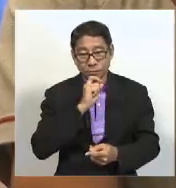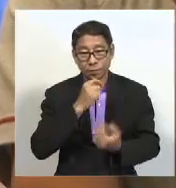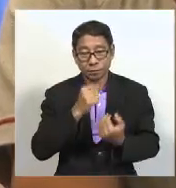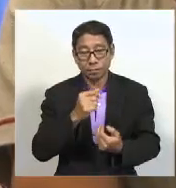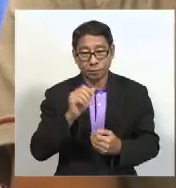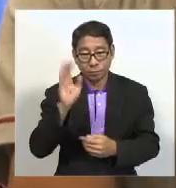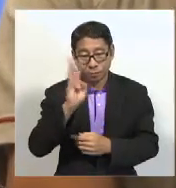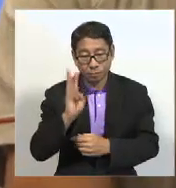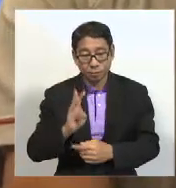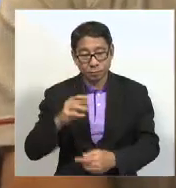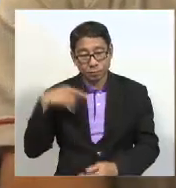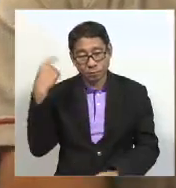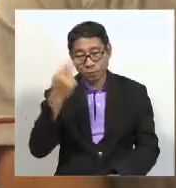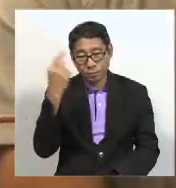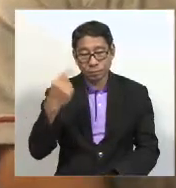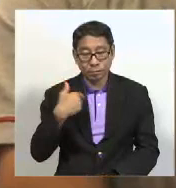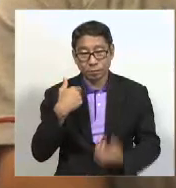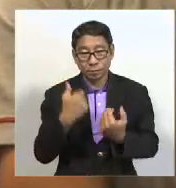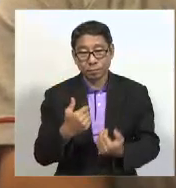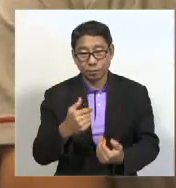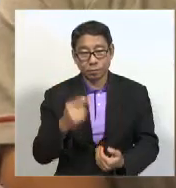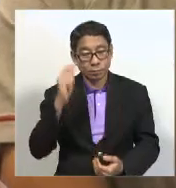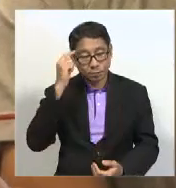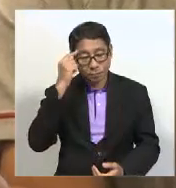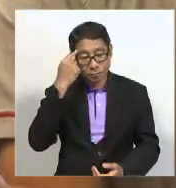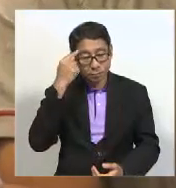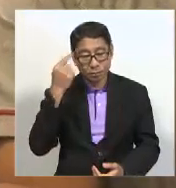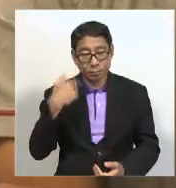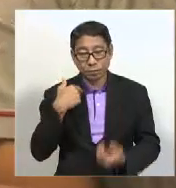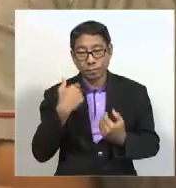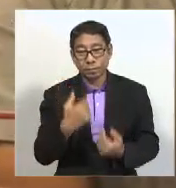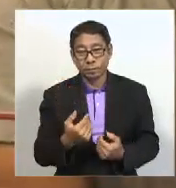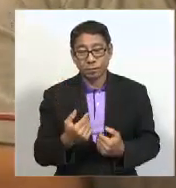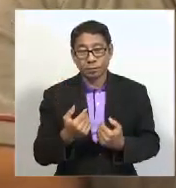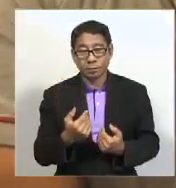ดูท่องเที่ยวอะไรกันก็ขอดูยังไม่รู้เลยยังไม่ได้นั่นนะครับ